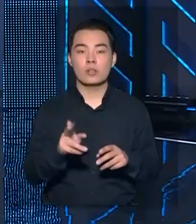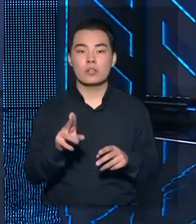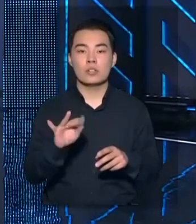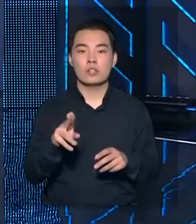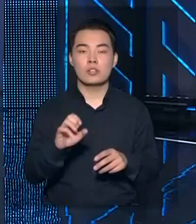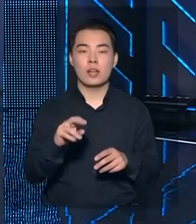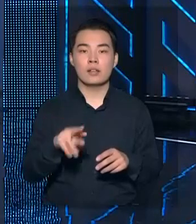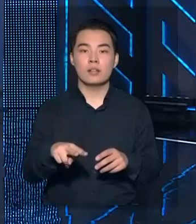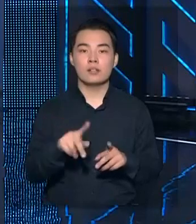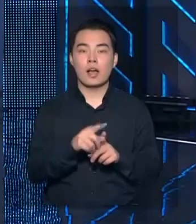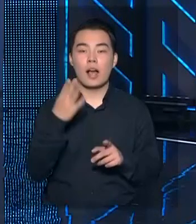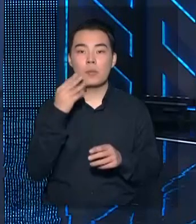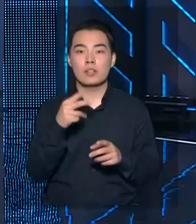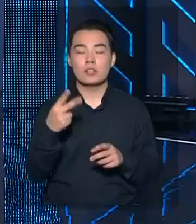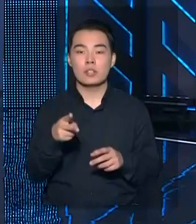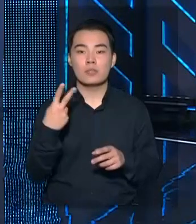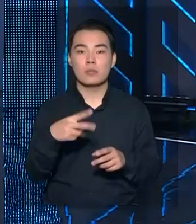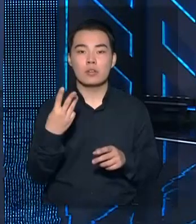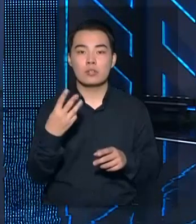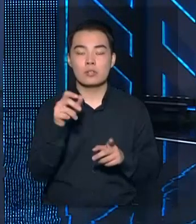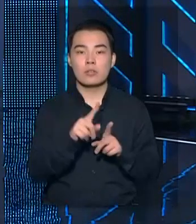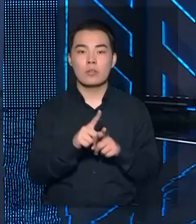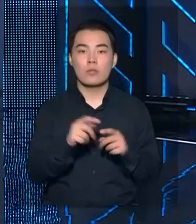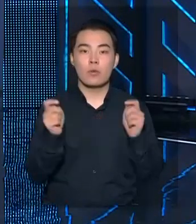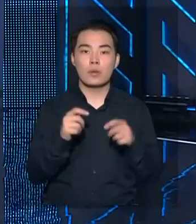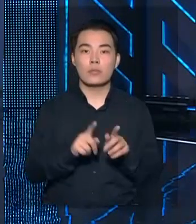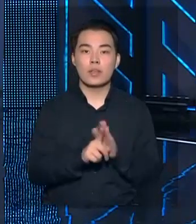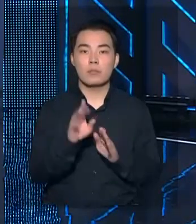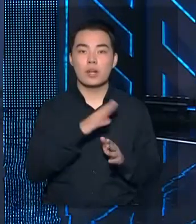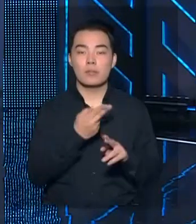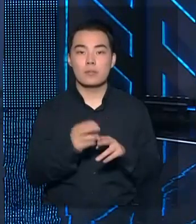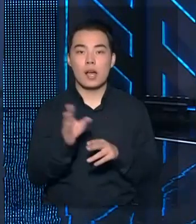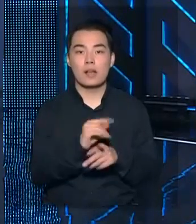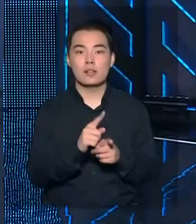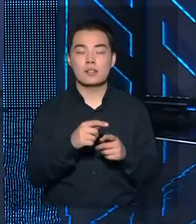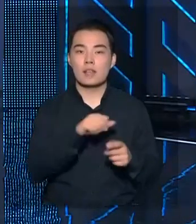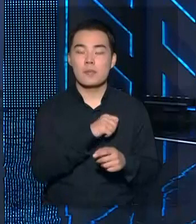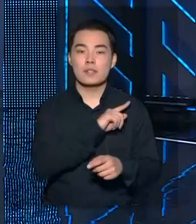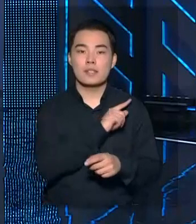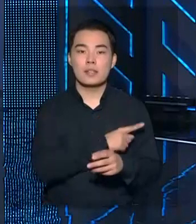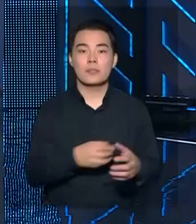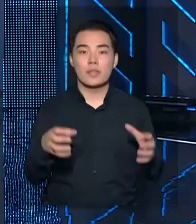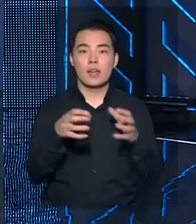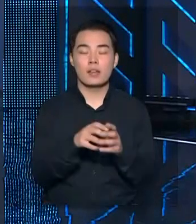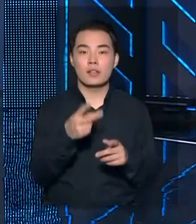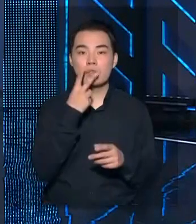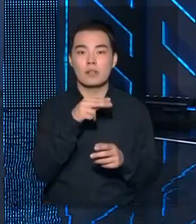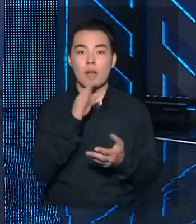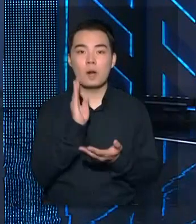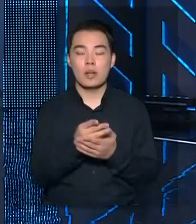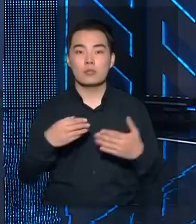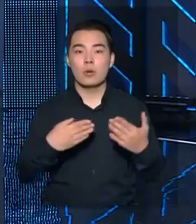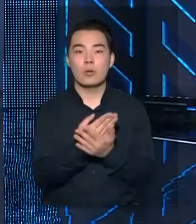мегаполисте Digital Алматы 2023 халықаралық форумы басталды. Саланың кіл мықтылары жиналып тәжірибе алмасты.